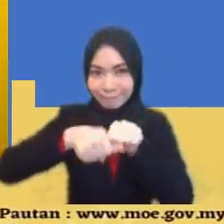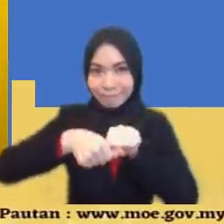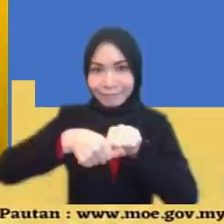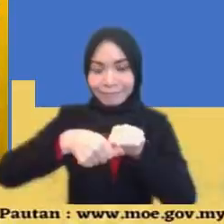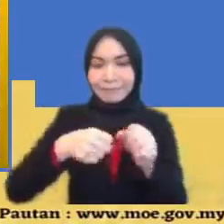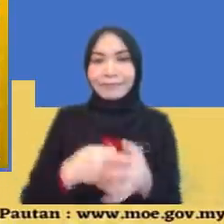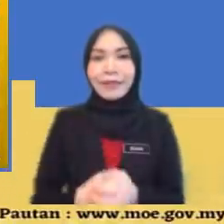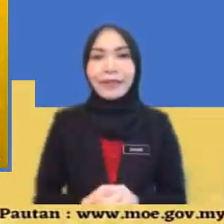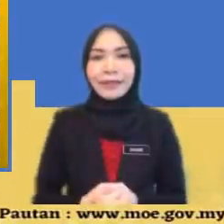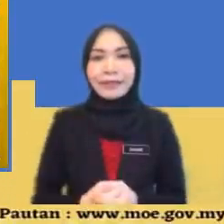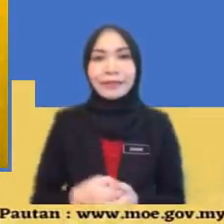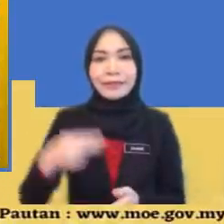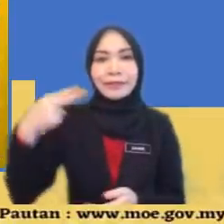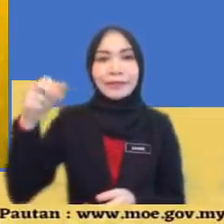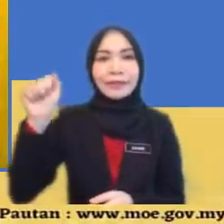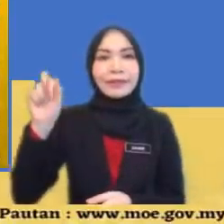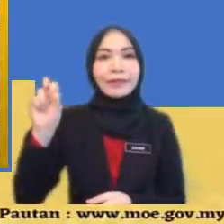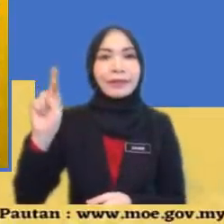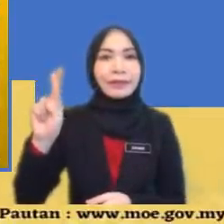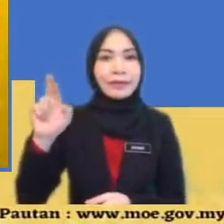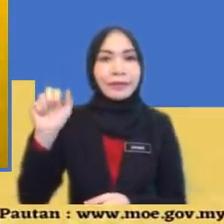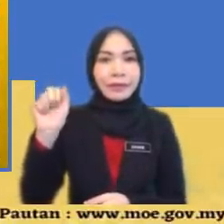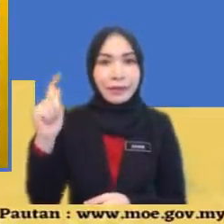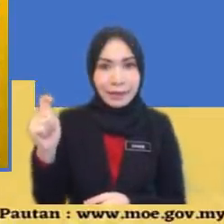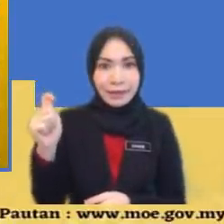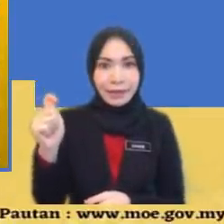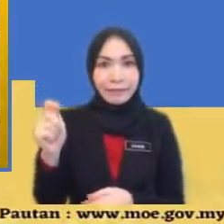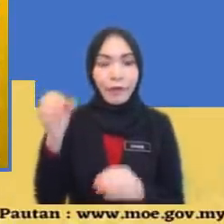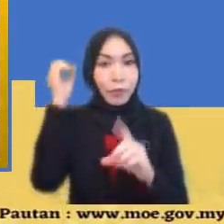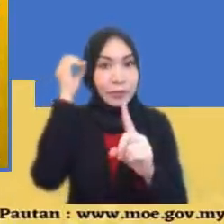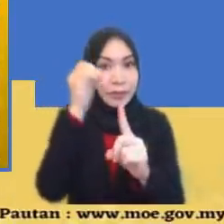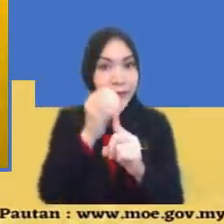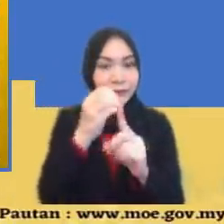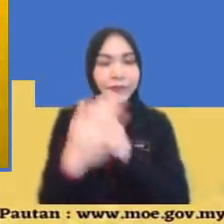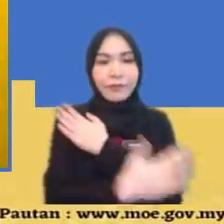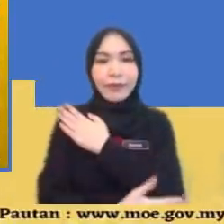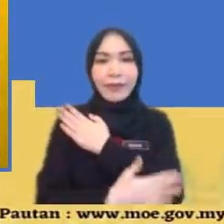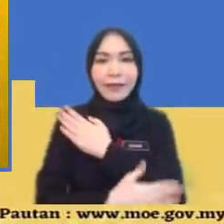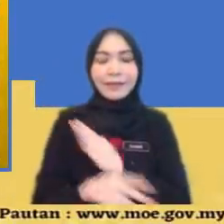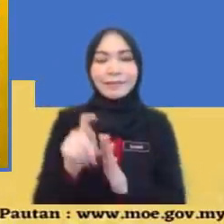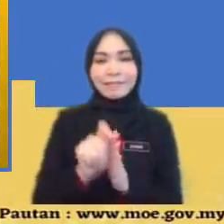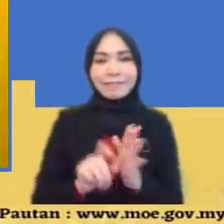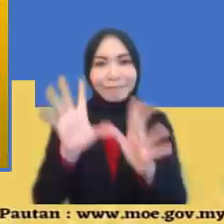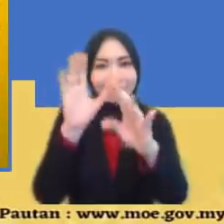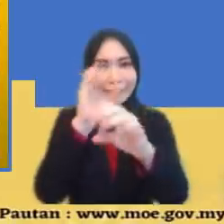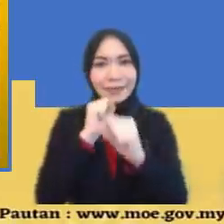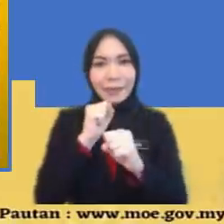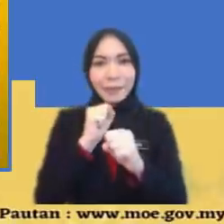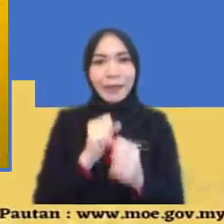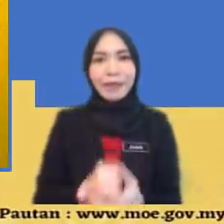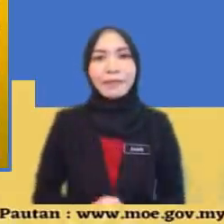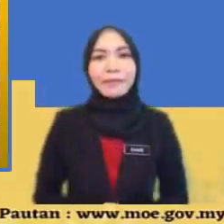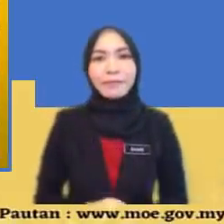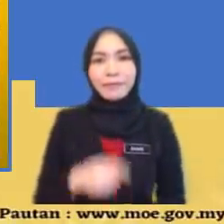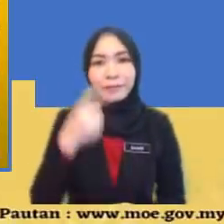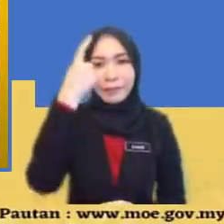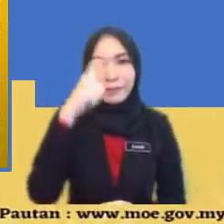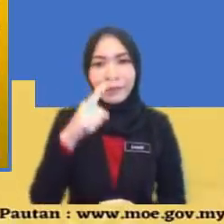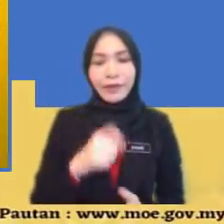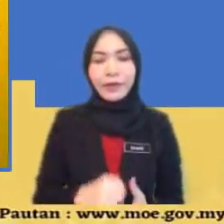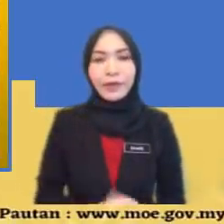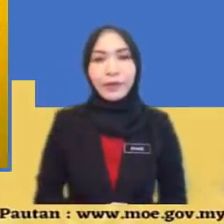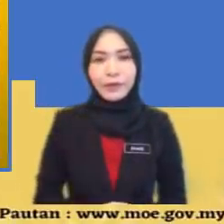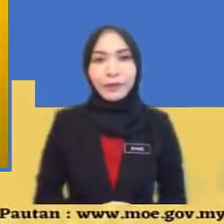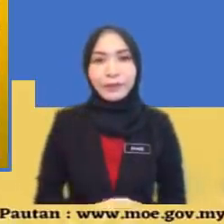tercapai komitmen dan sokongan padu semua ph dalam menjahitkan misi ke PM ini adalah